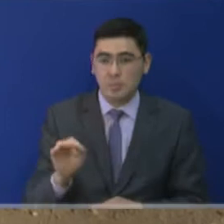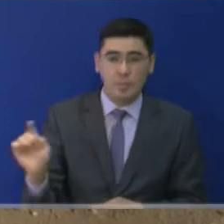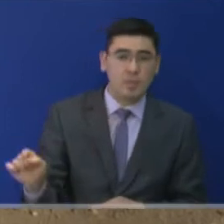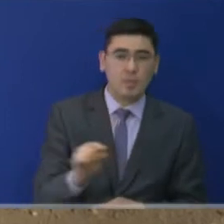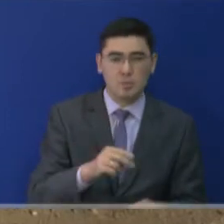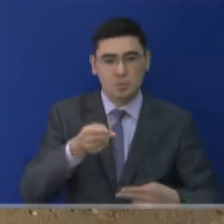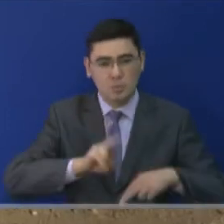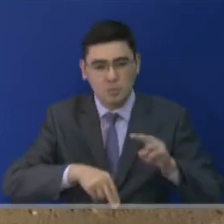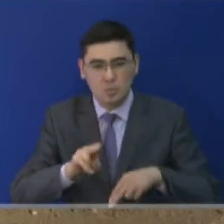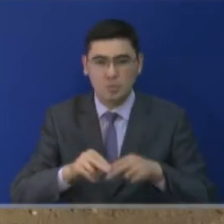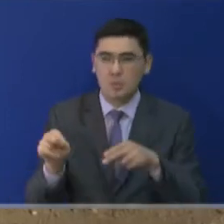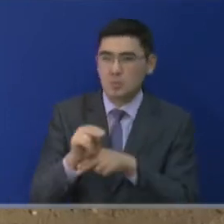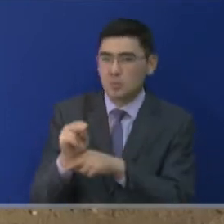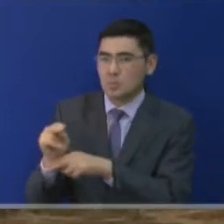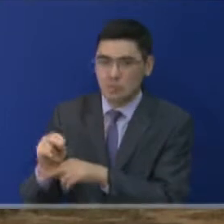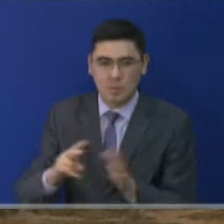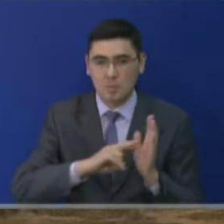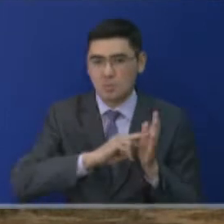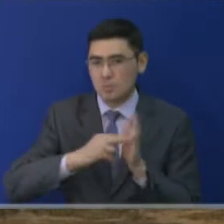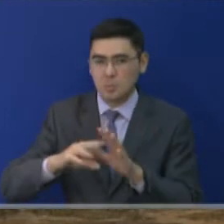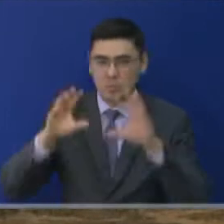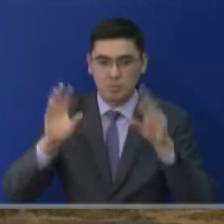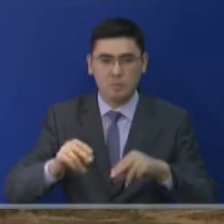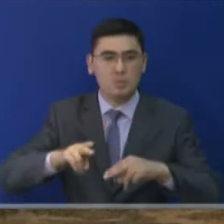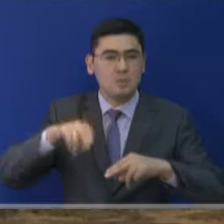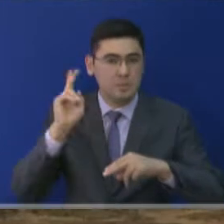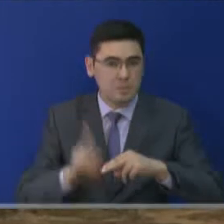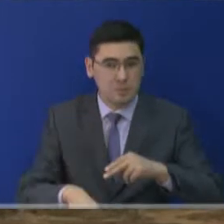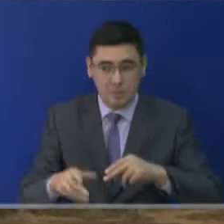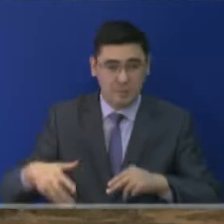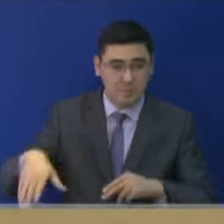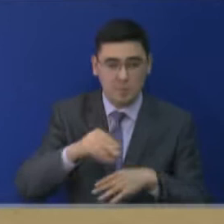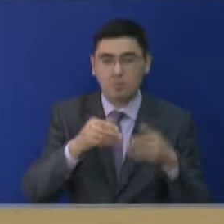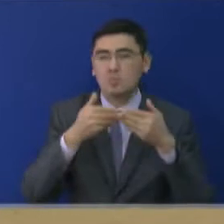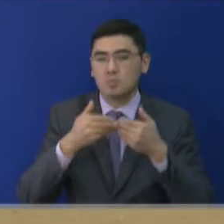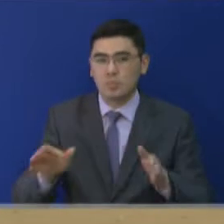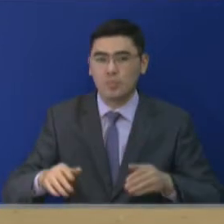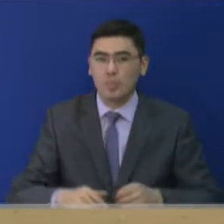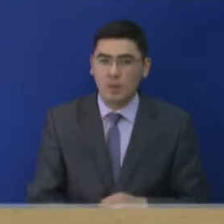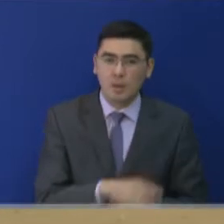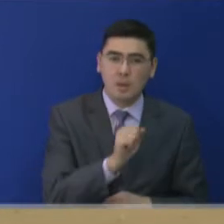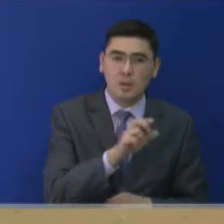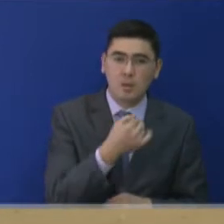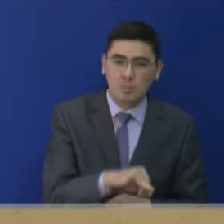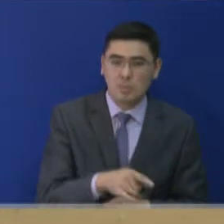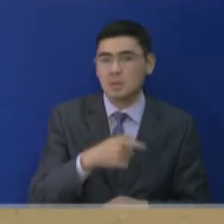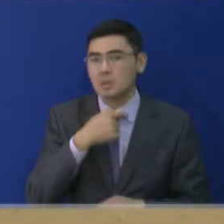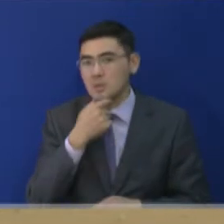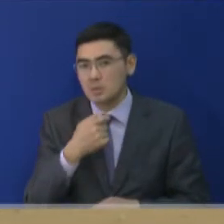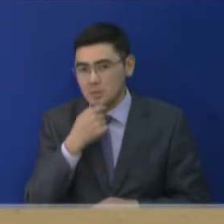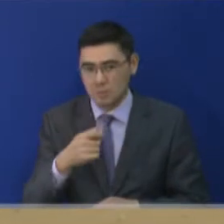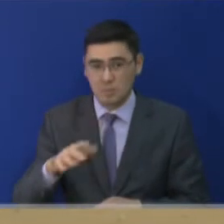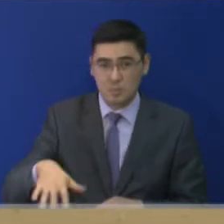жөндеу жұмыстарын жүргізу қарастырылған болатын. Олардың барлығы қазір пайдалануға берілді. Абай, Аягөз және Барадулиха аудандарында бұл